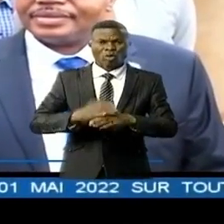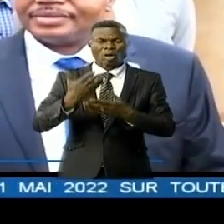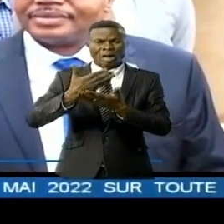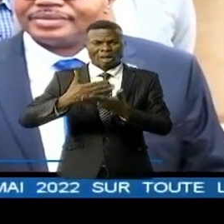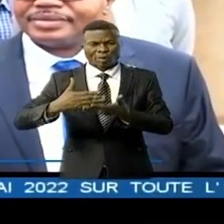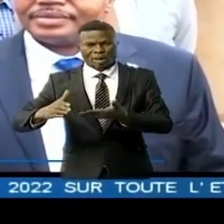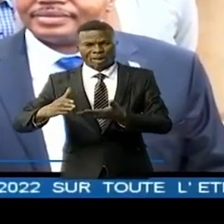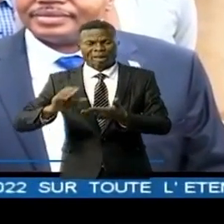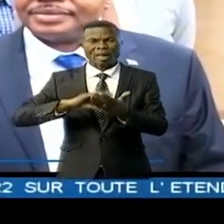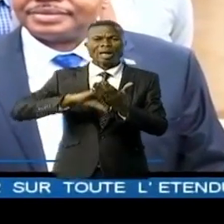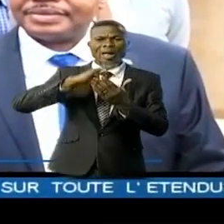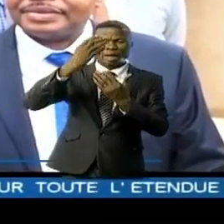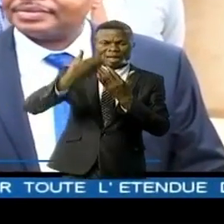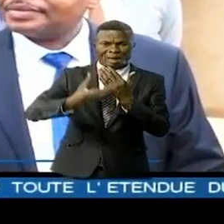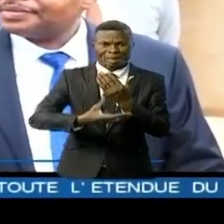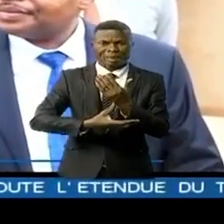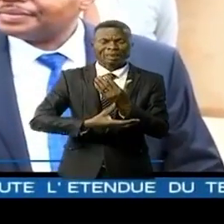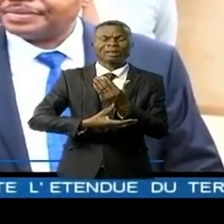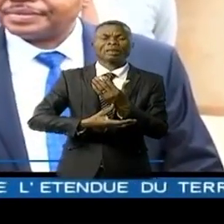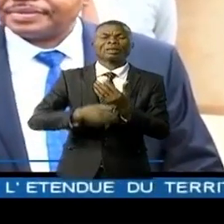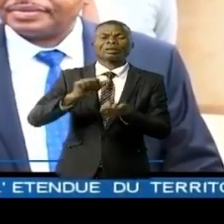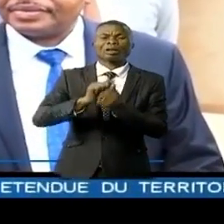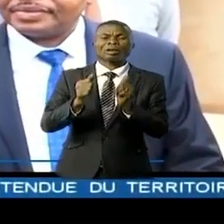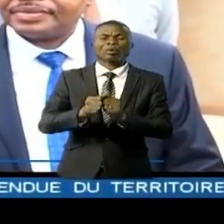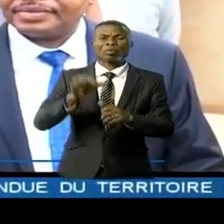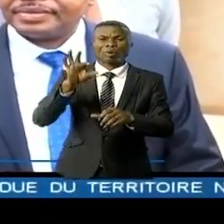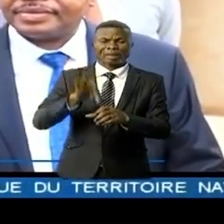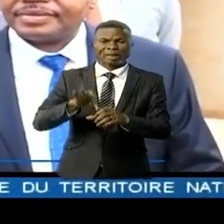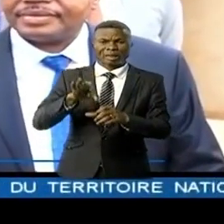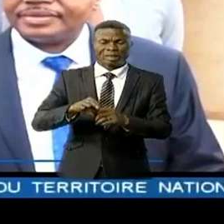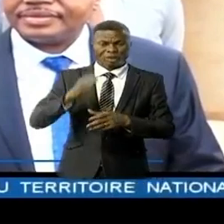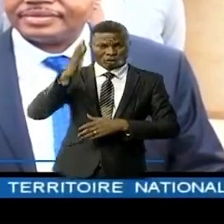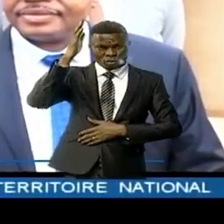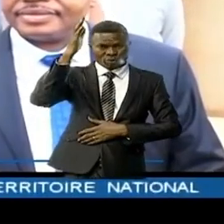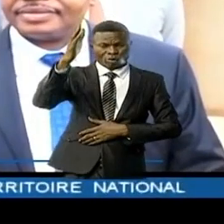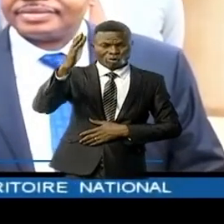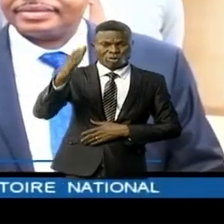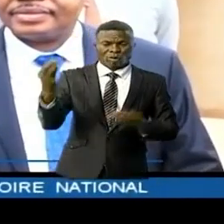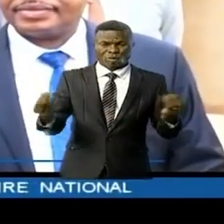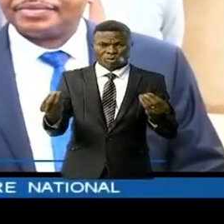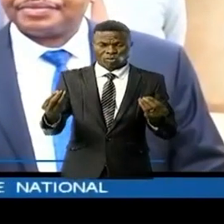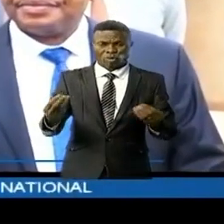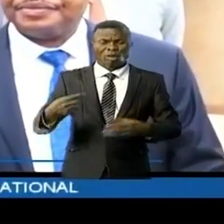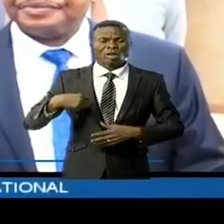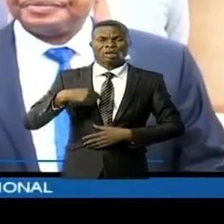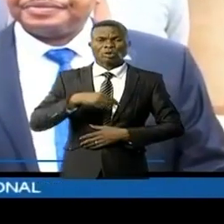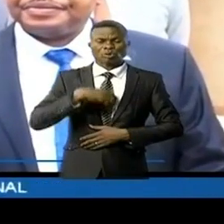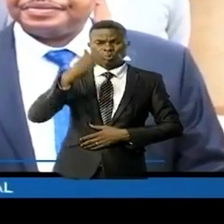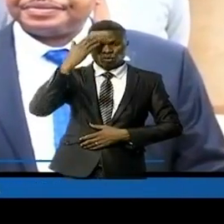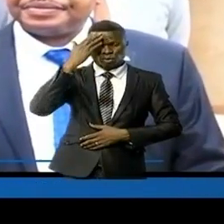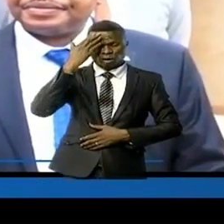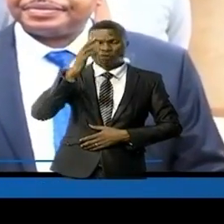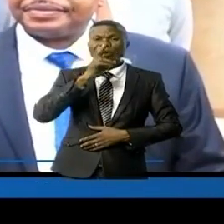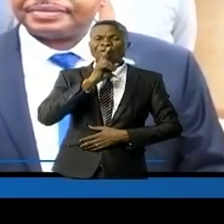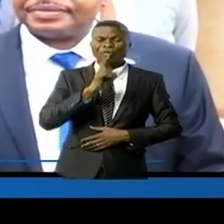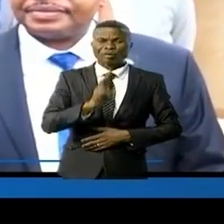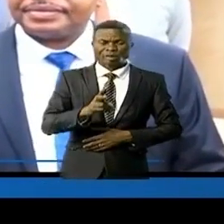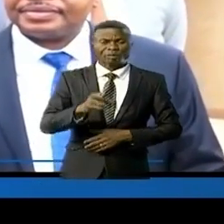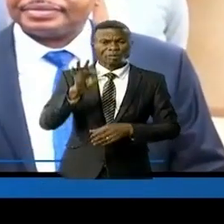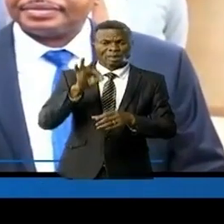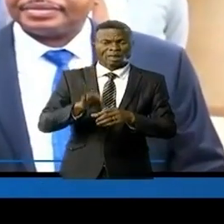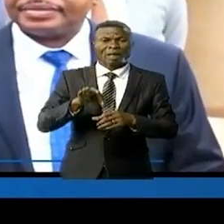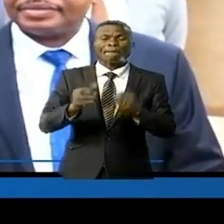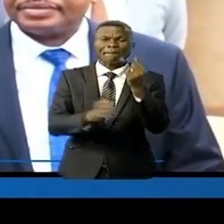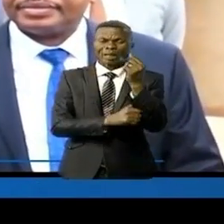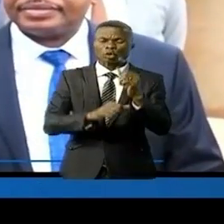l'actualisation de la cartographie opérationnelle pour les élections, afin de pouvoir nous assurer que les